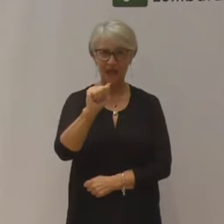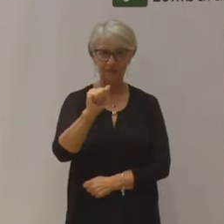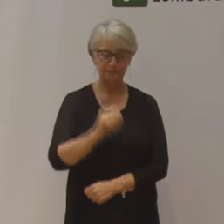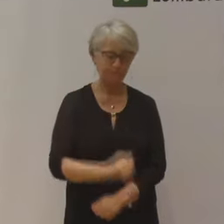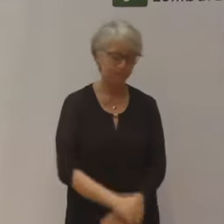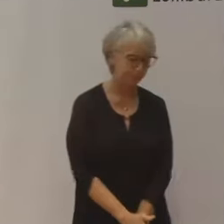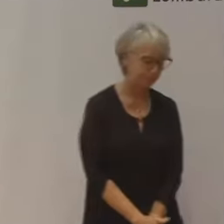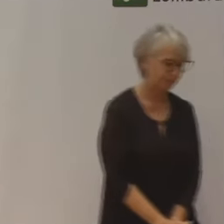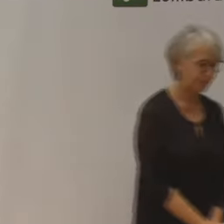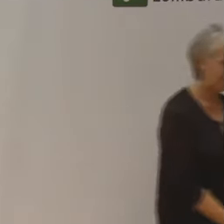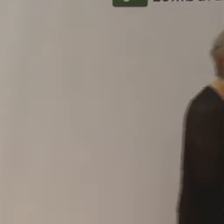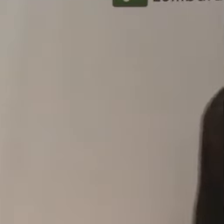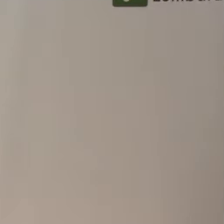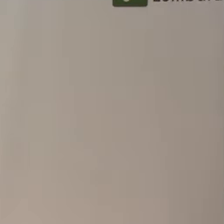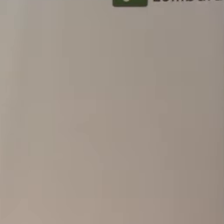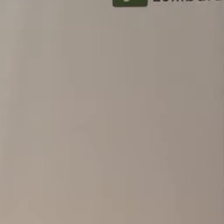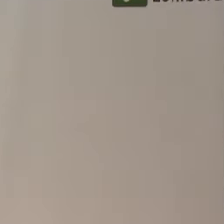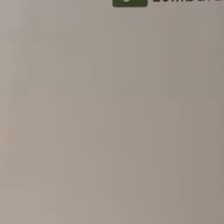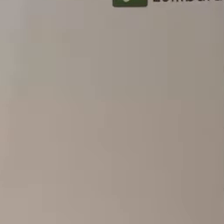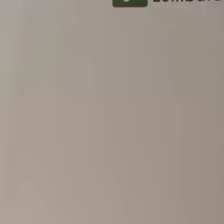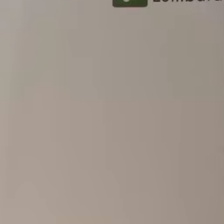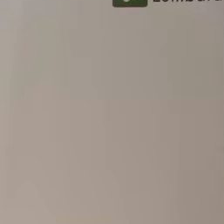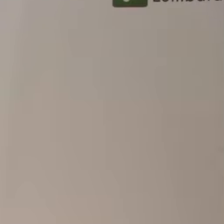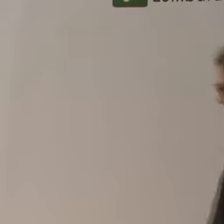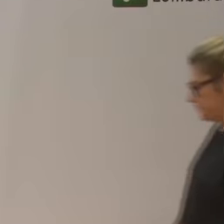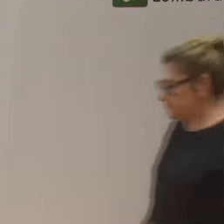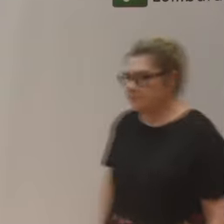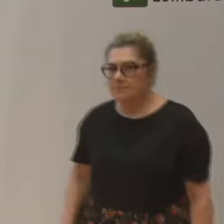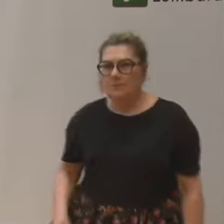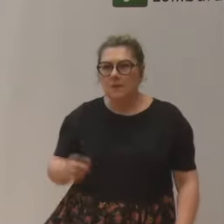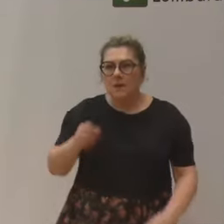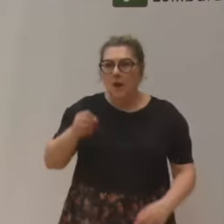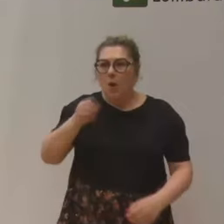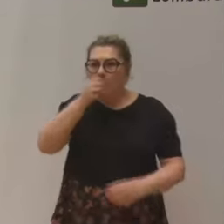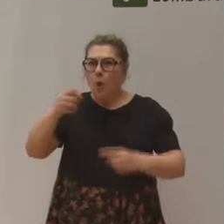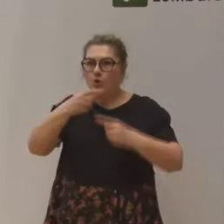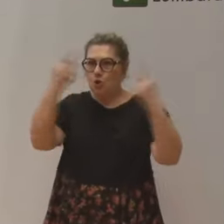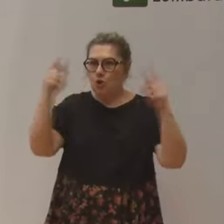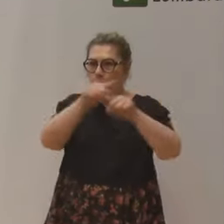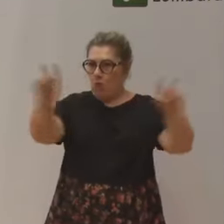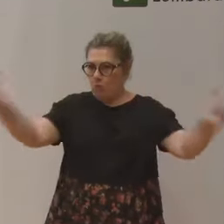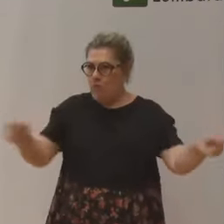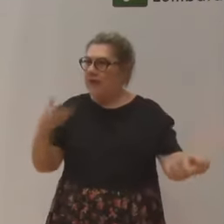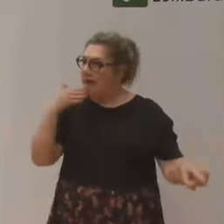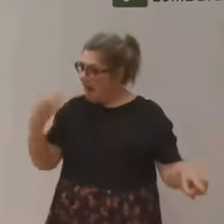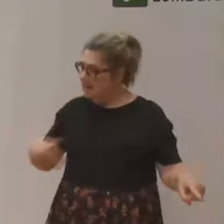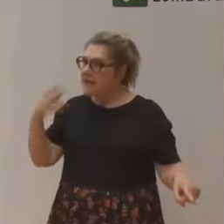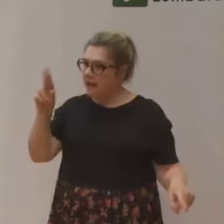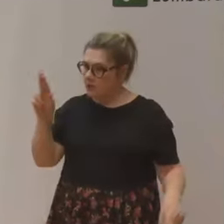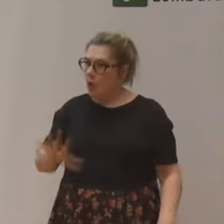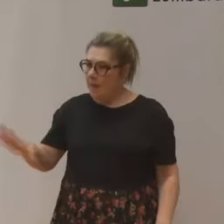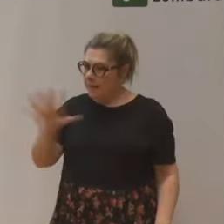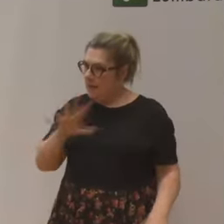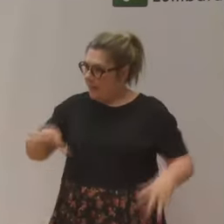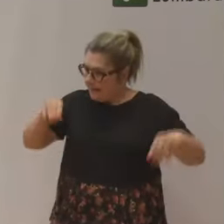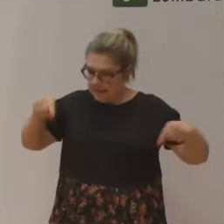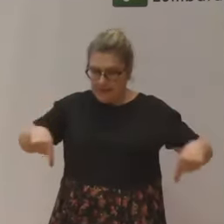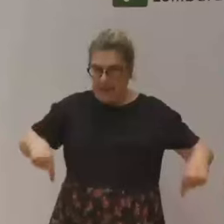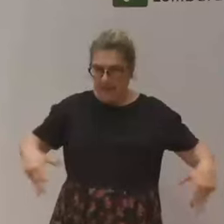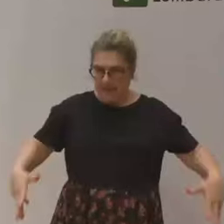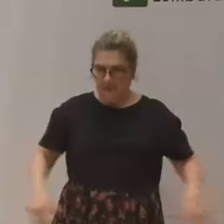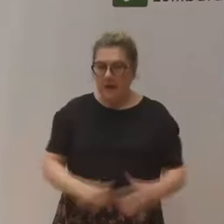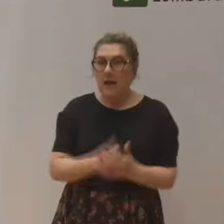Sì, buongiorno a tutti, un ringraziamento anche da parte mia nei confronti della Regione Lombardia per questa iniziativa. Insomma,